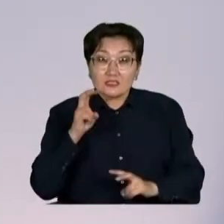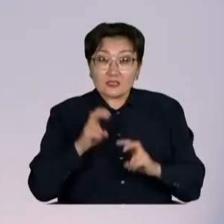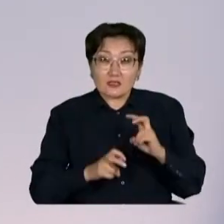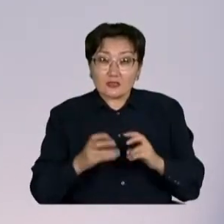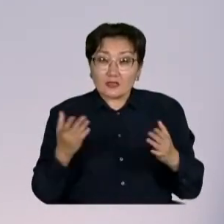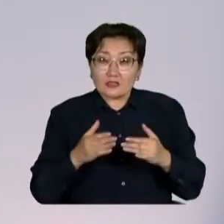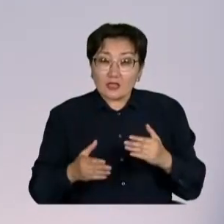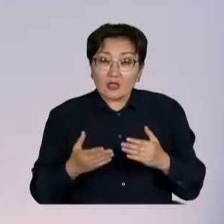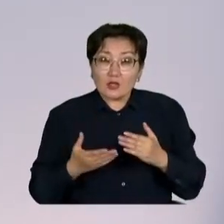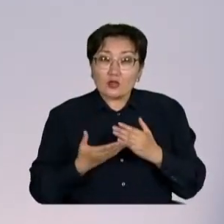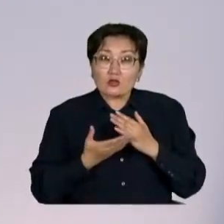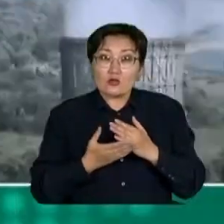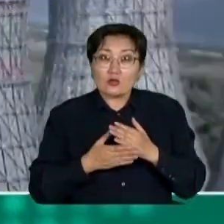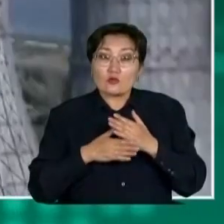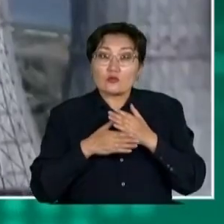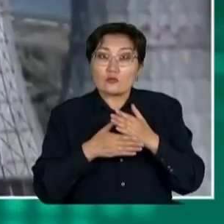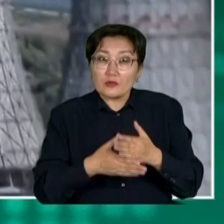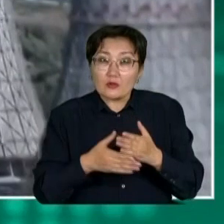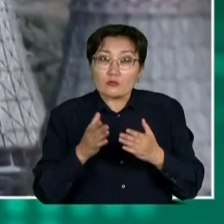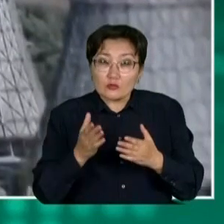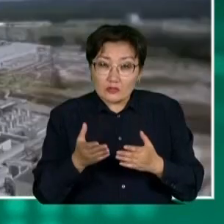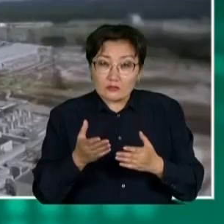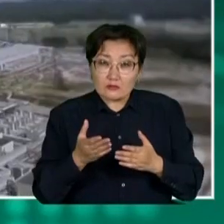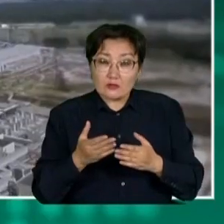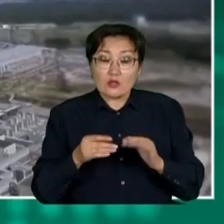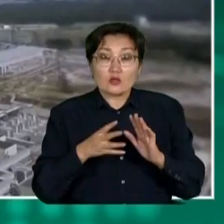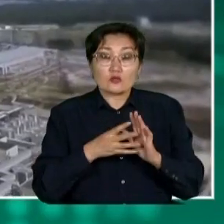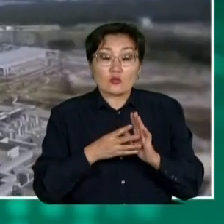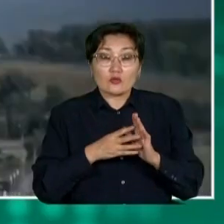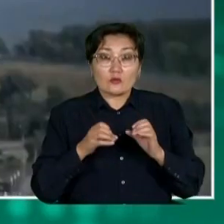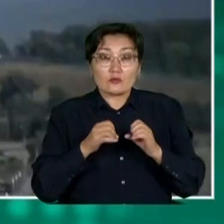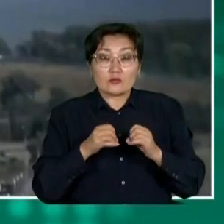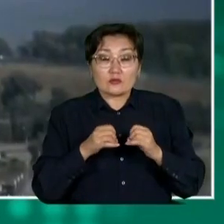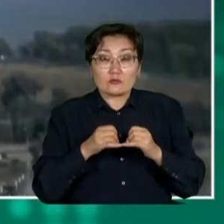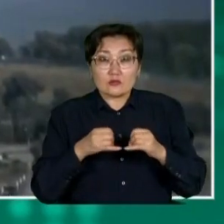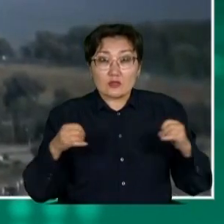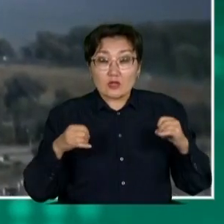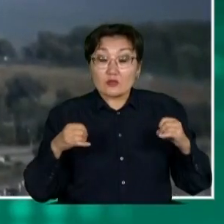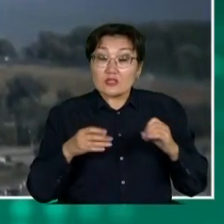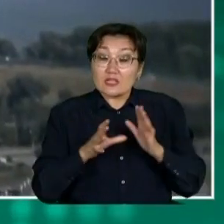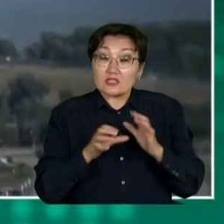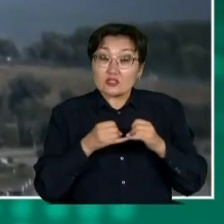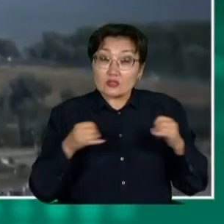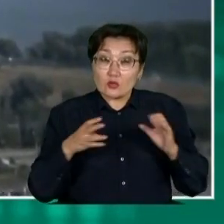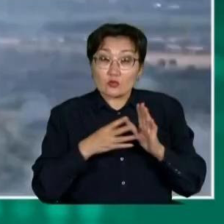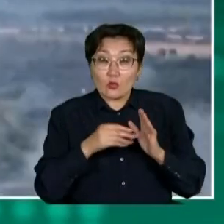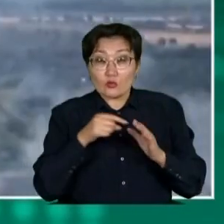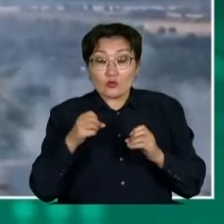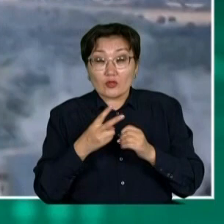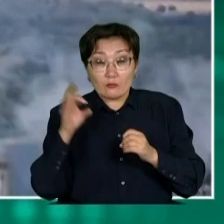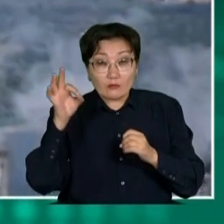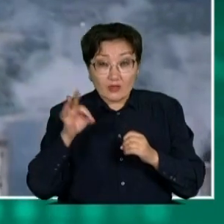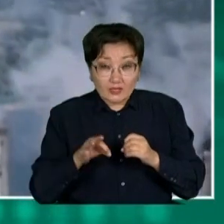болатын электр желісіндегі үлесі 9-12 пайызға дейін жетеді бүкіл Қазақстанның